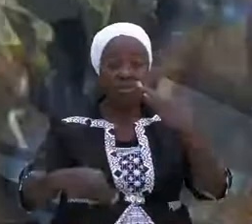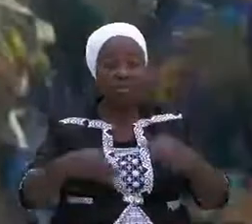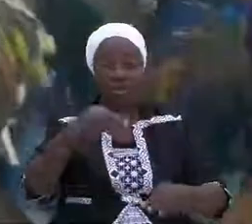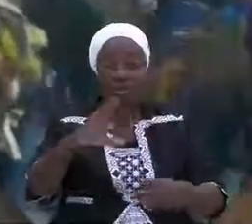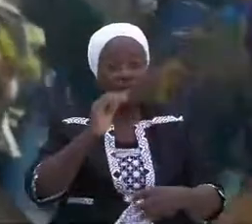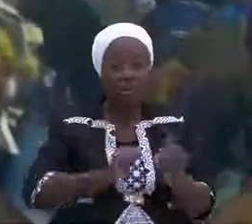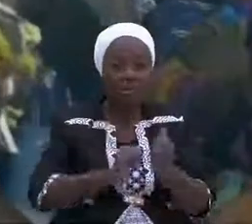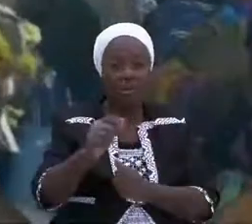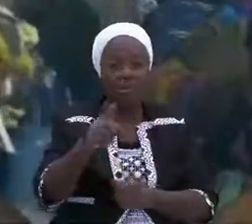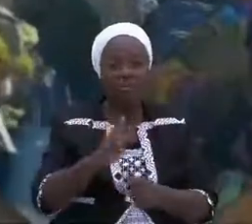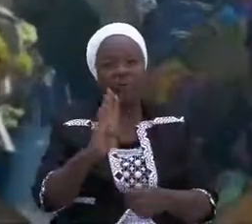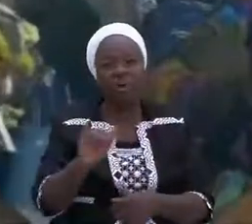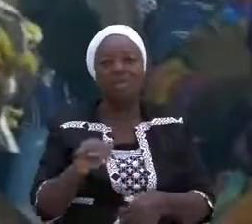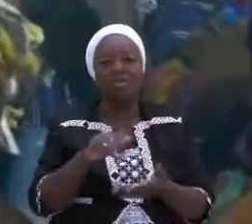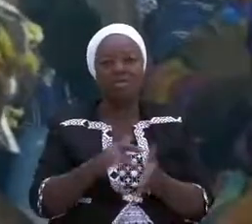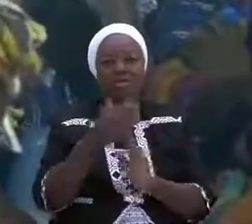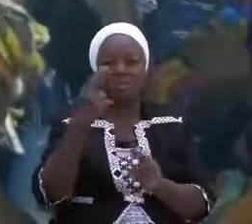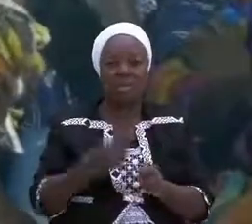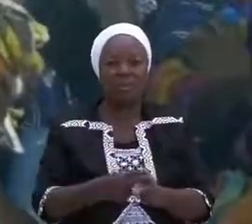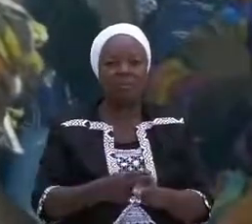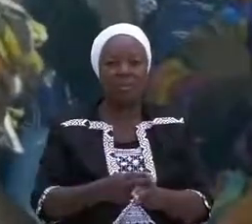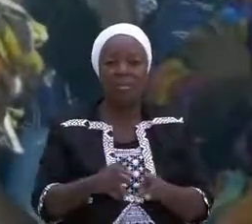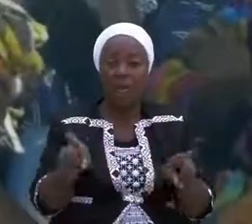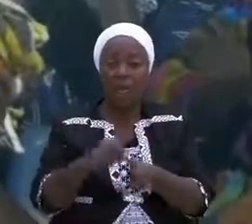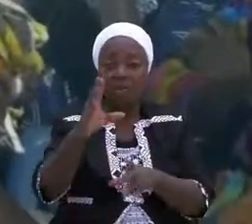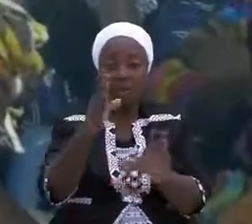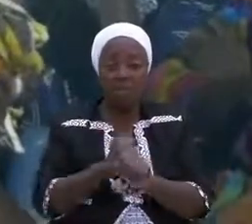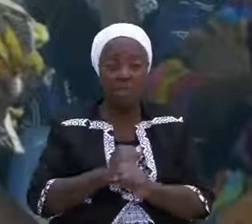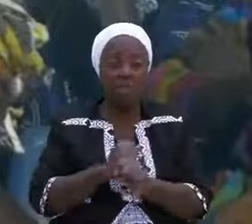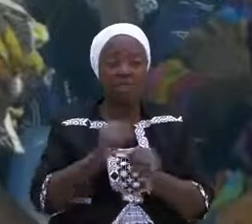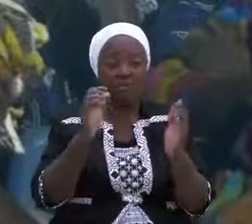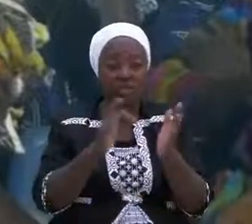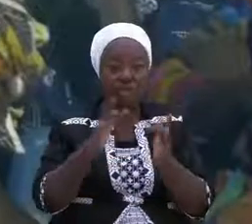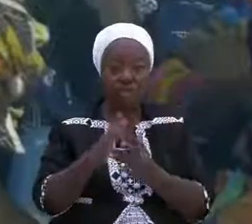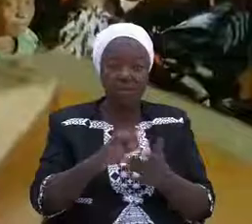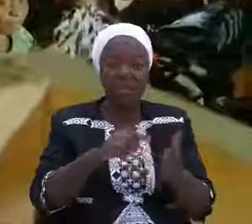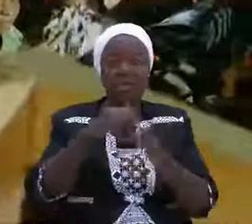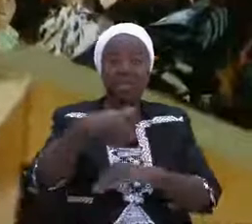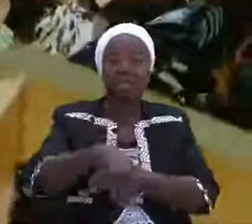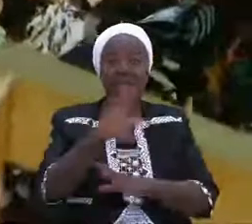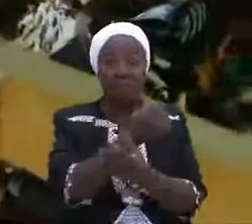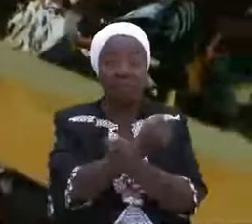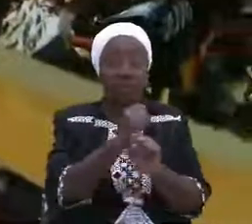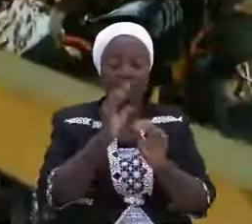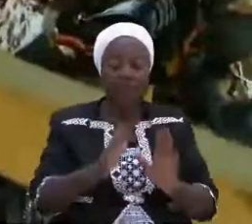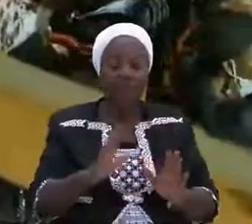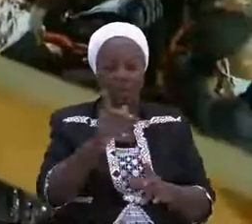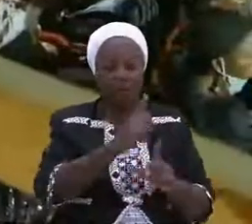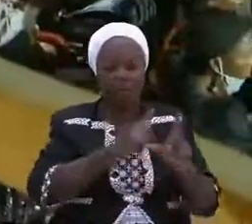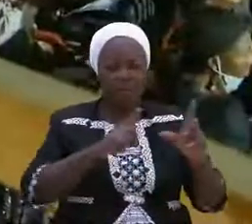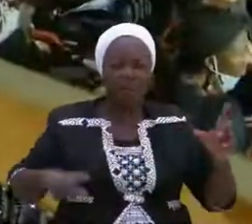va te dépasser. Comme tu prends Jésus ce soir, ton Sauveur, ton